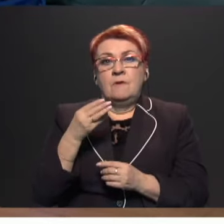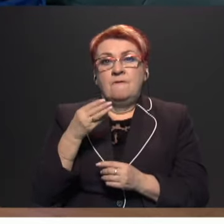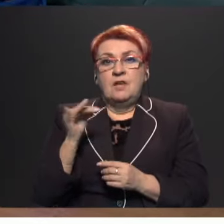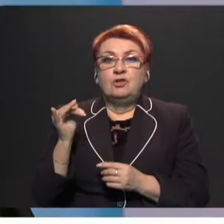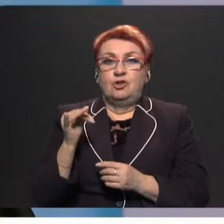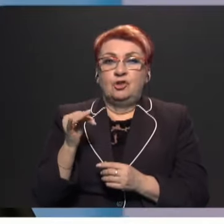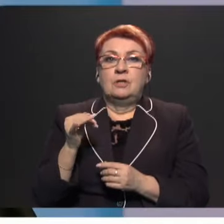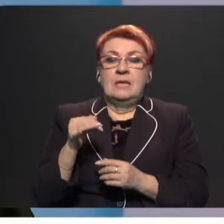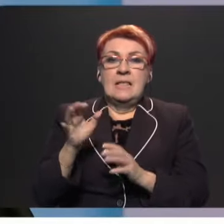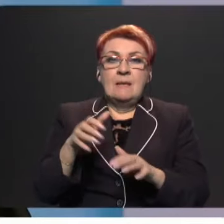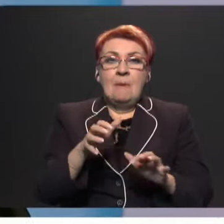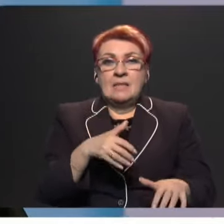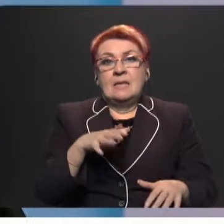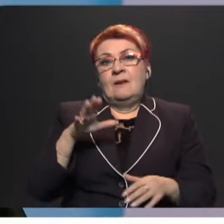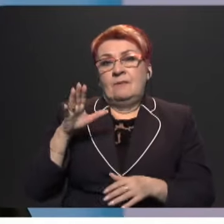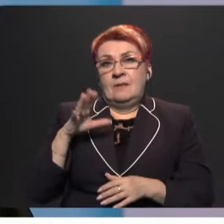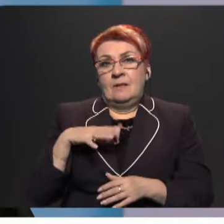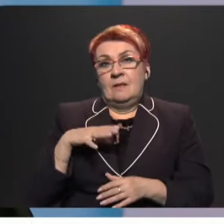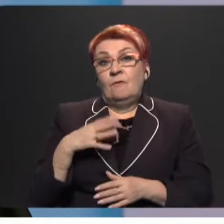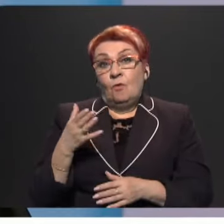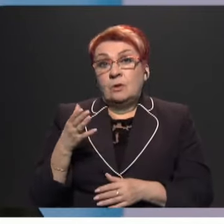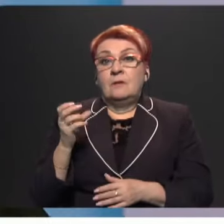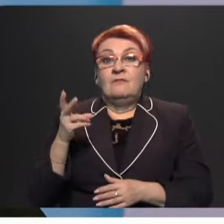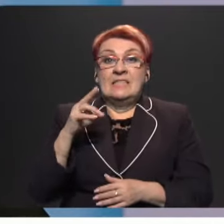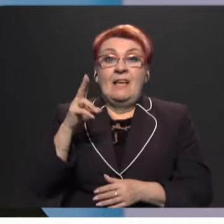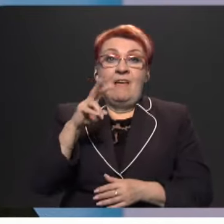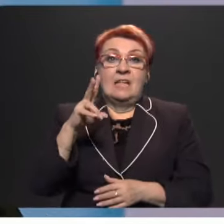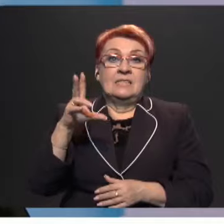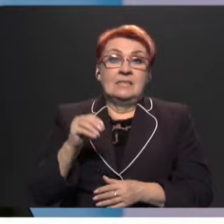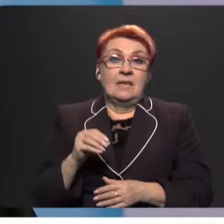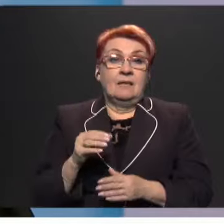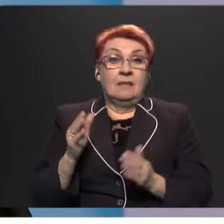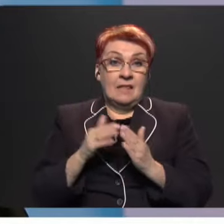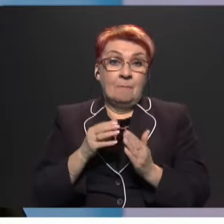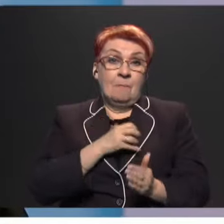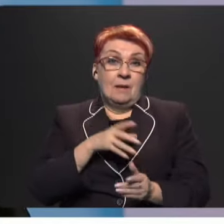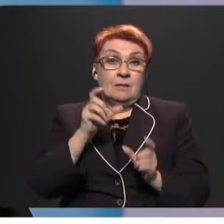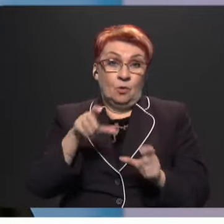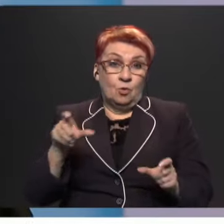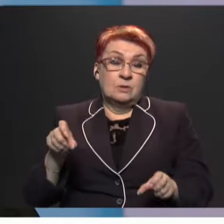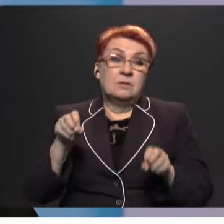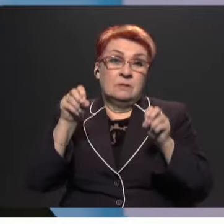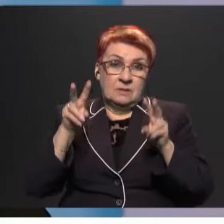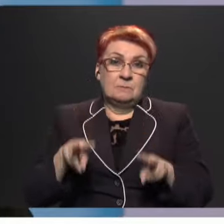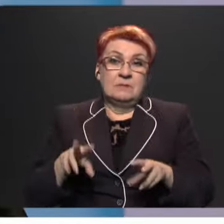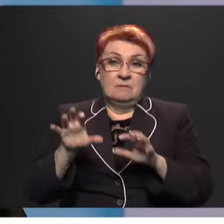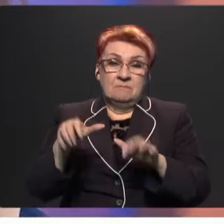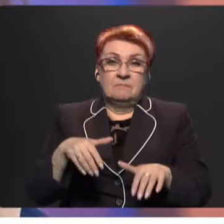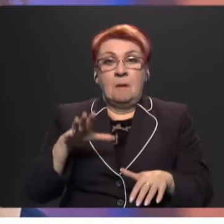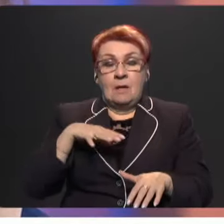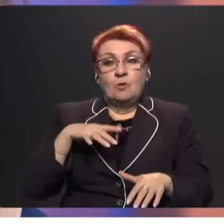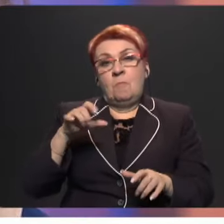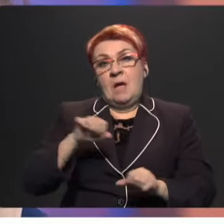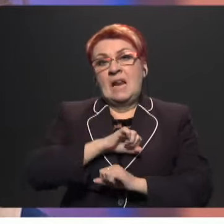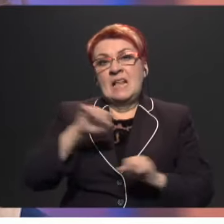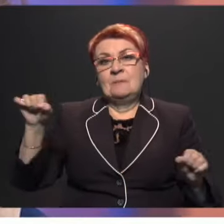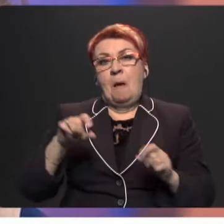разрушили. Такая вот история была именно в Славянске, допустим. Дома состоятельных людей обносили, а потом разбомбили.